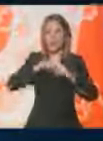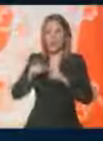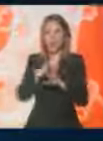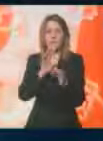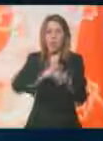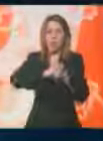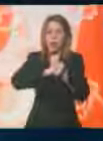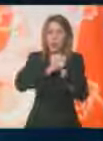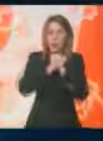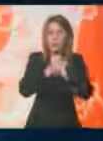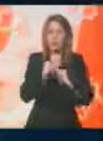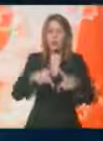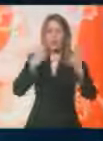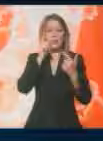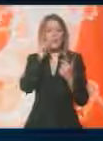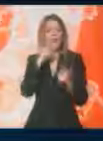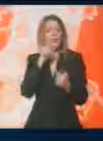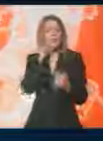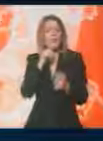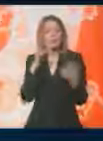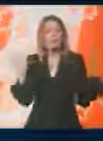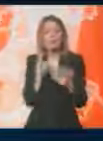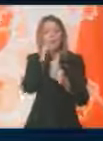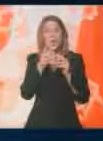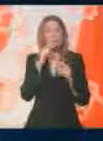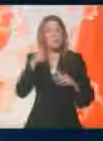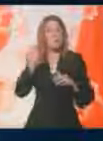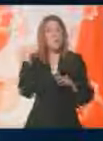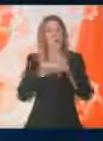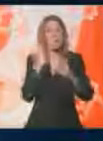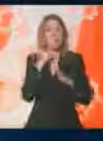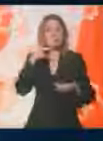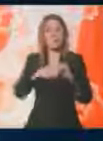velika gužva što jasno govori da ljudi žure da završe posao jer se očekuje kiša.